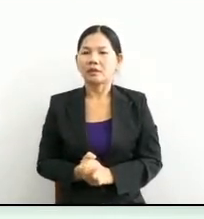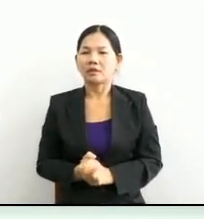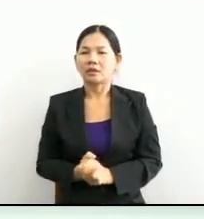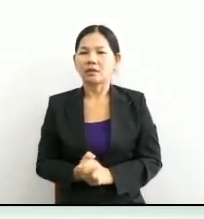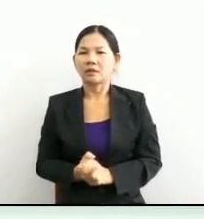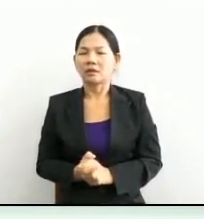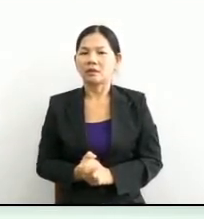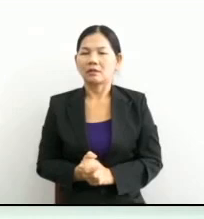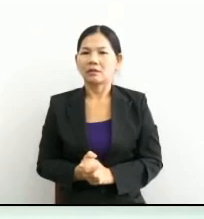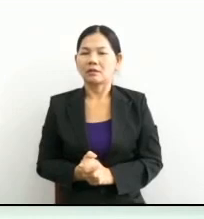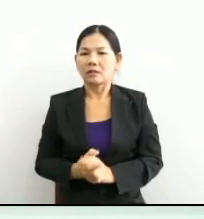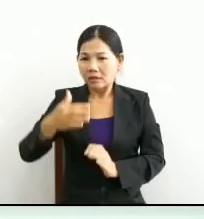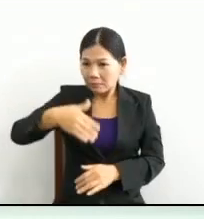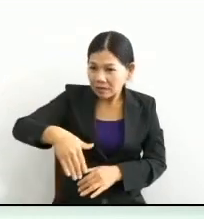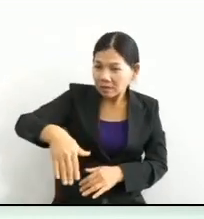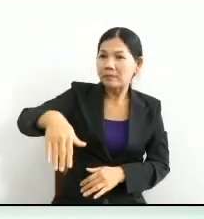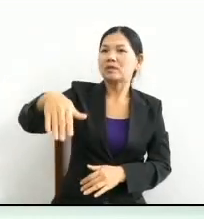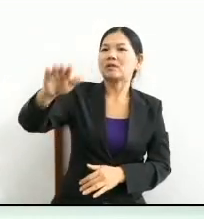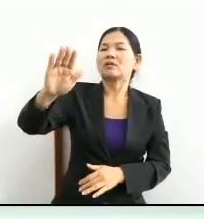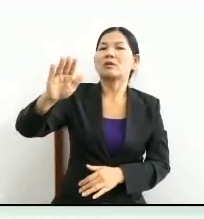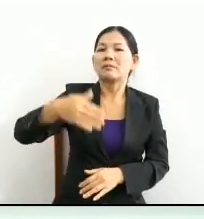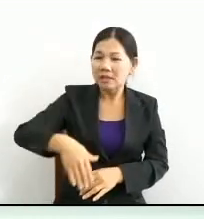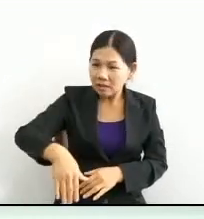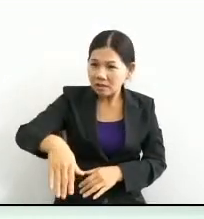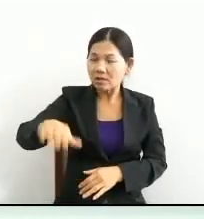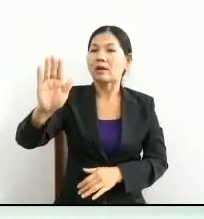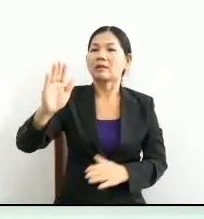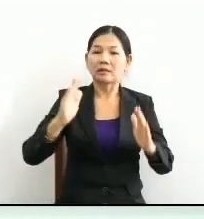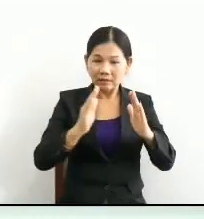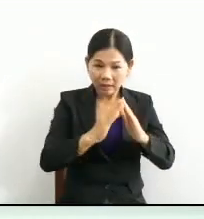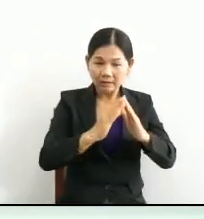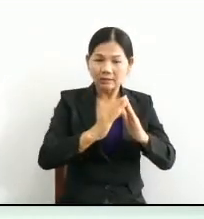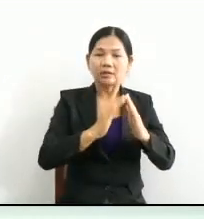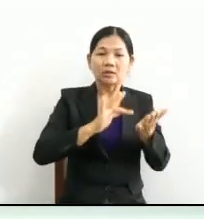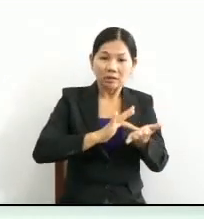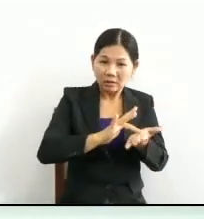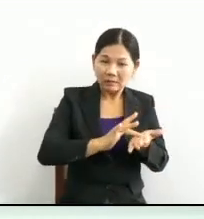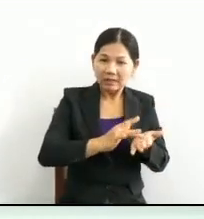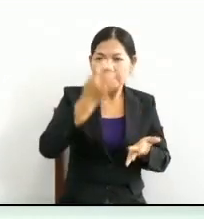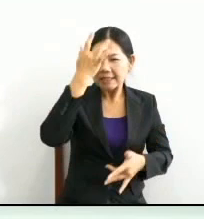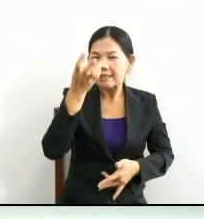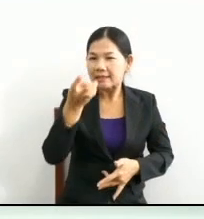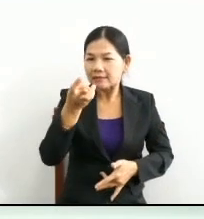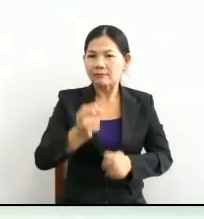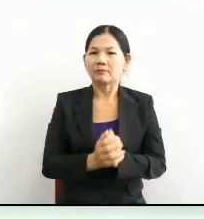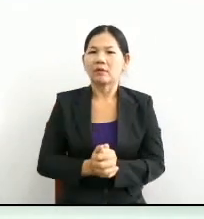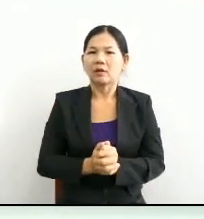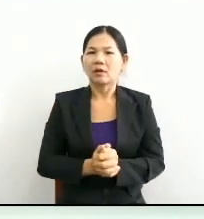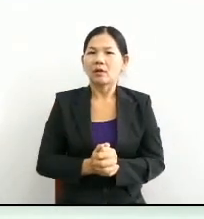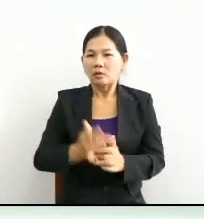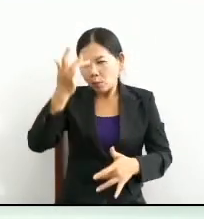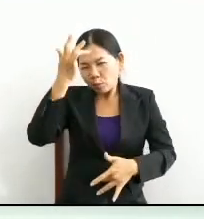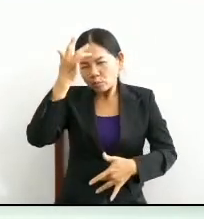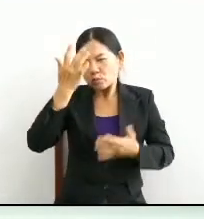tôi còn đã khơi nhé cái đạp vị thả sau tập thàn ấy có tình thầm thầm nắng có bạn này mê nế bởi xin chị mươi có ra chắc ba chị mươi có hình thông ngôn